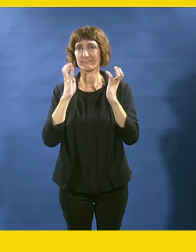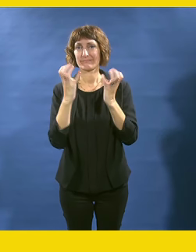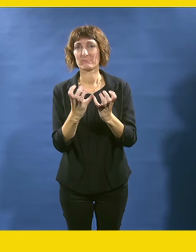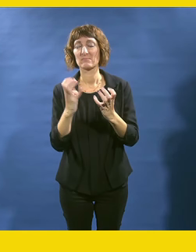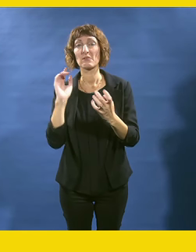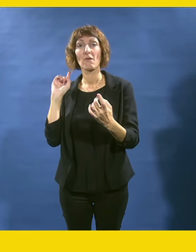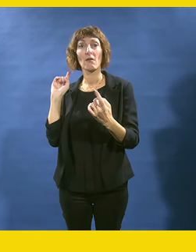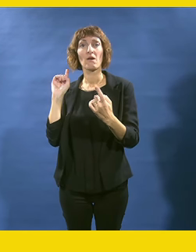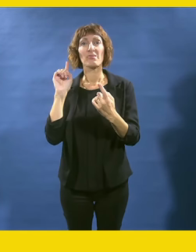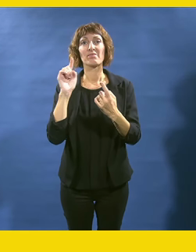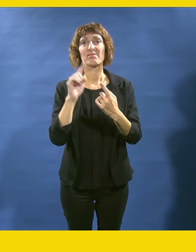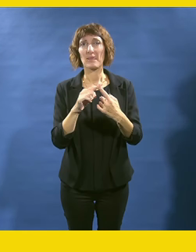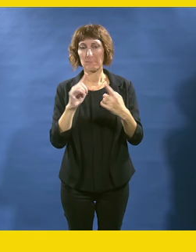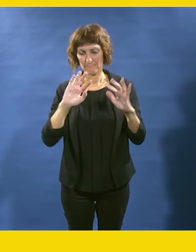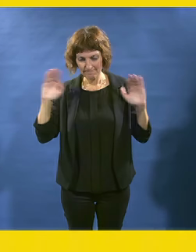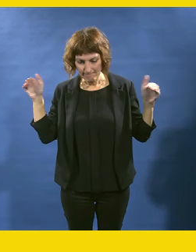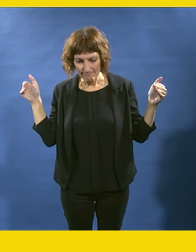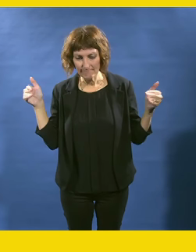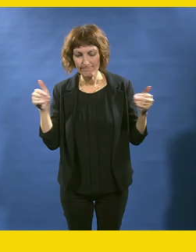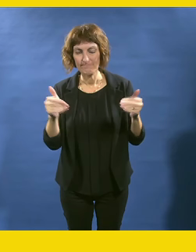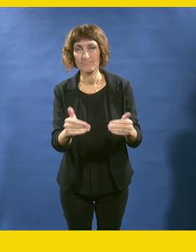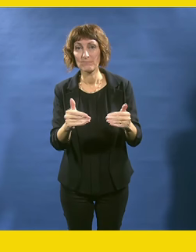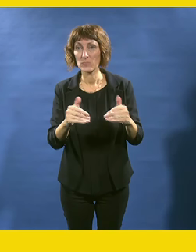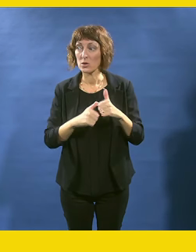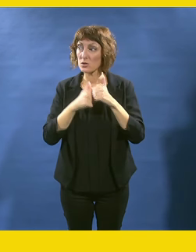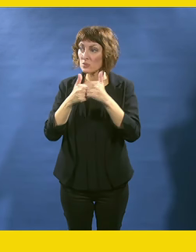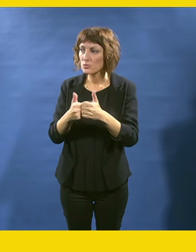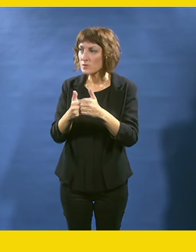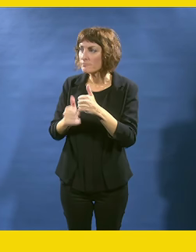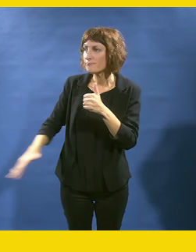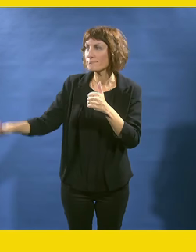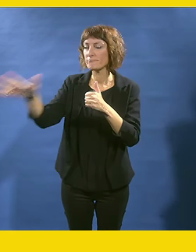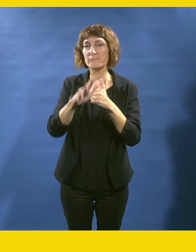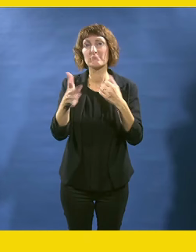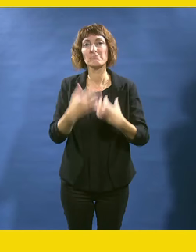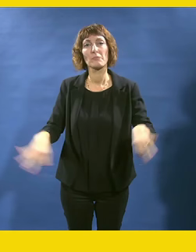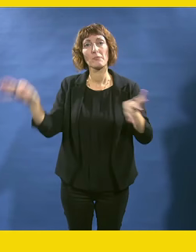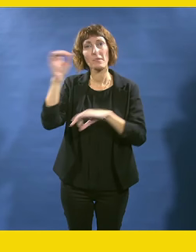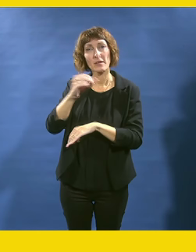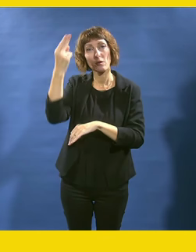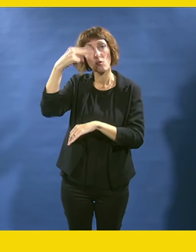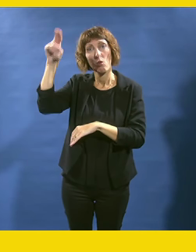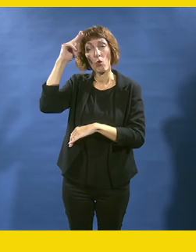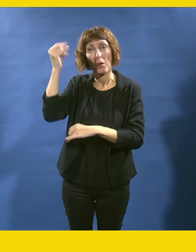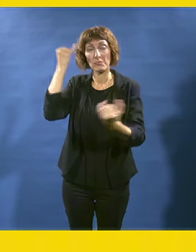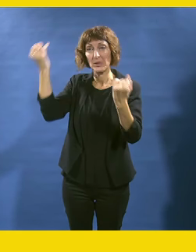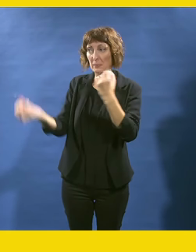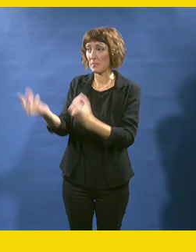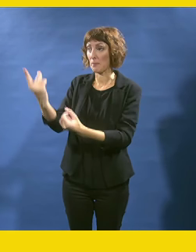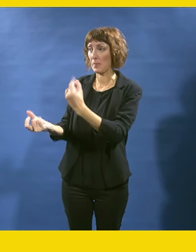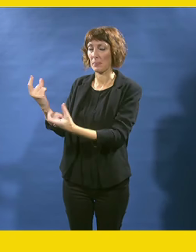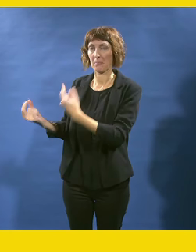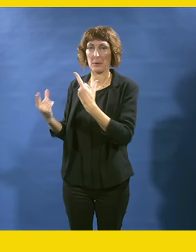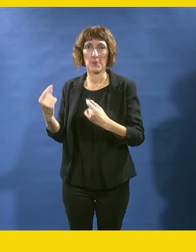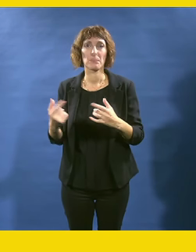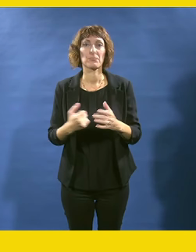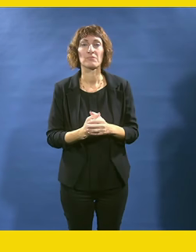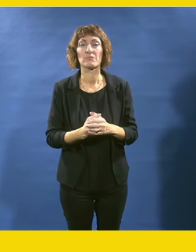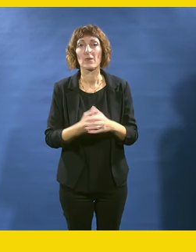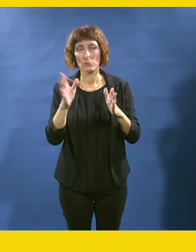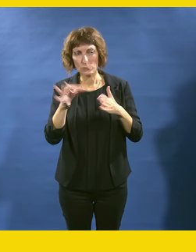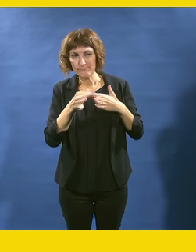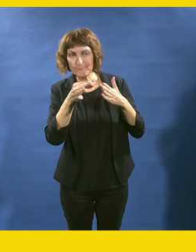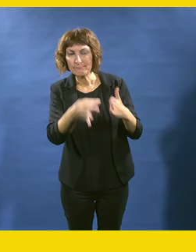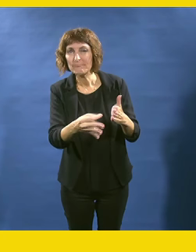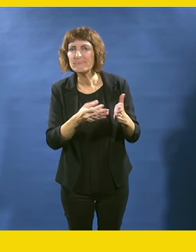thématiques axées autour d'initiatives européennes. D'ailleurs, la question fil rouge qui a orienté tous les contenus de ces